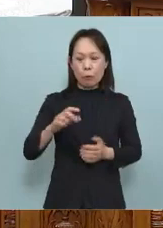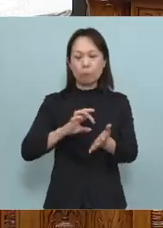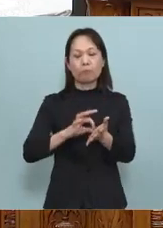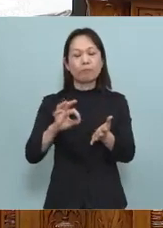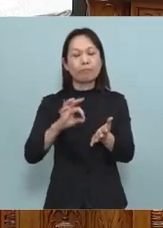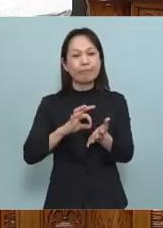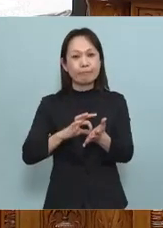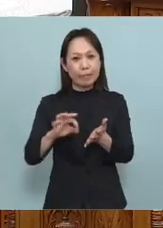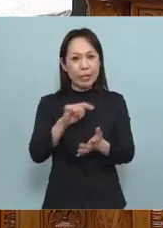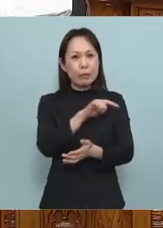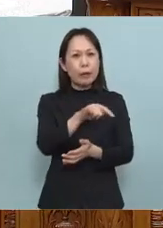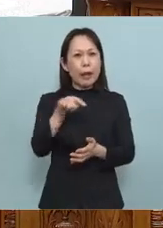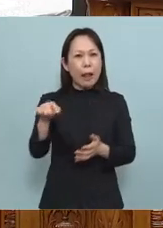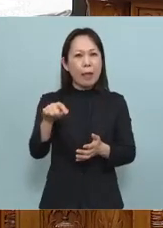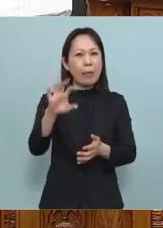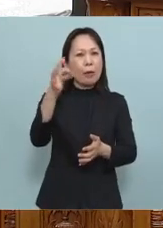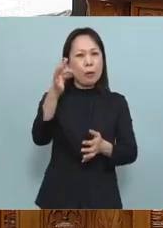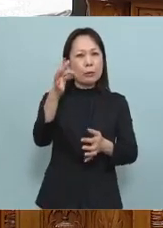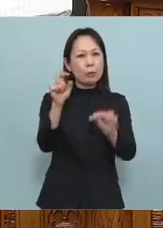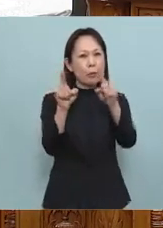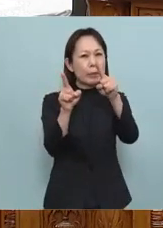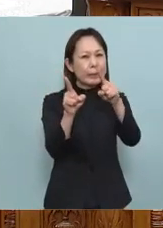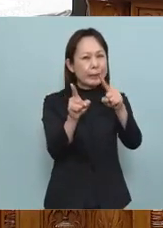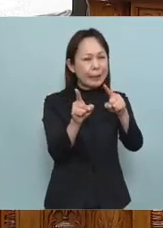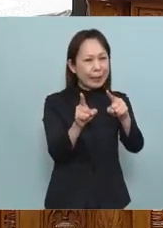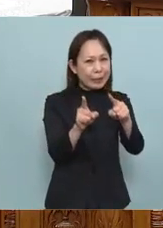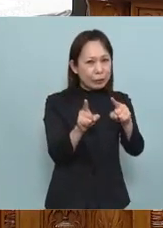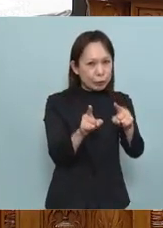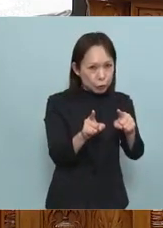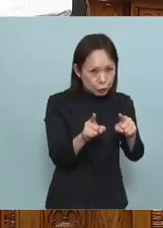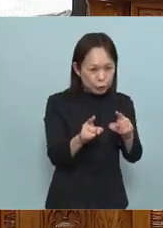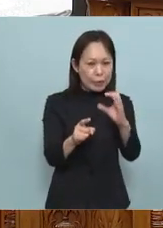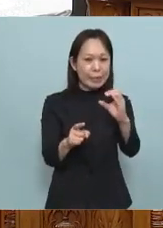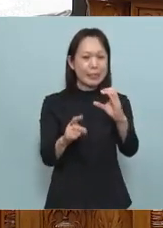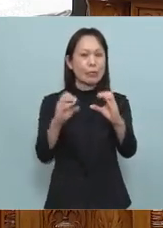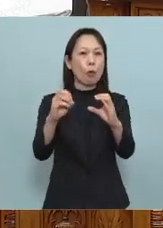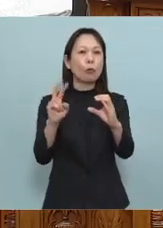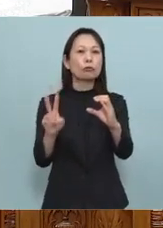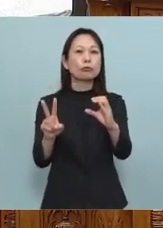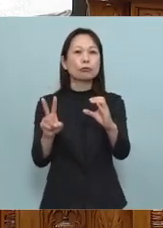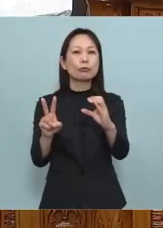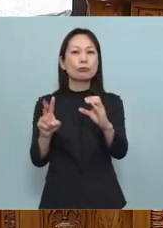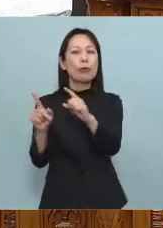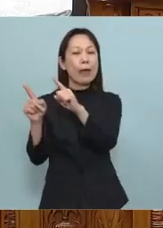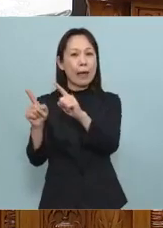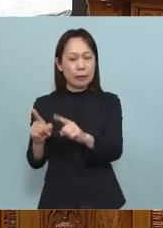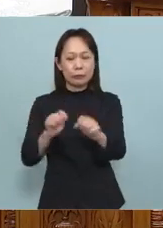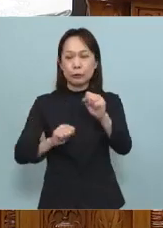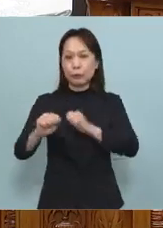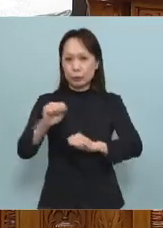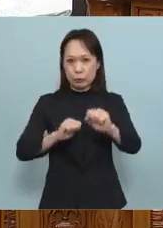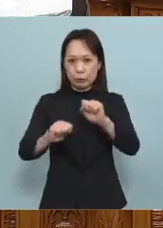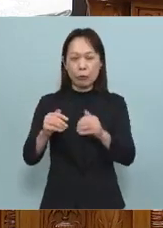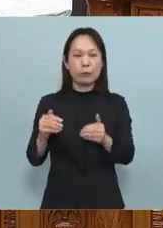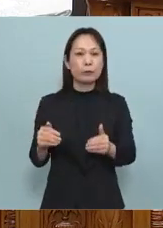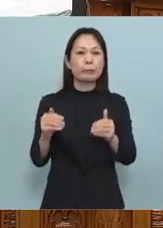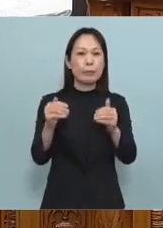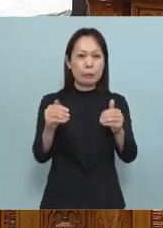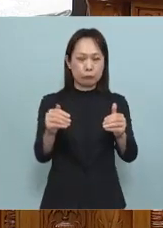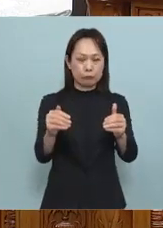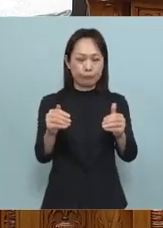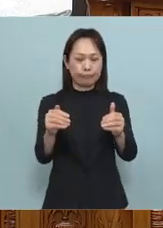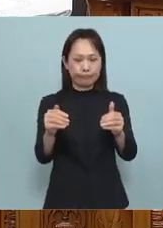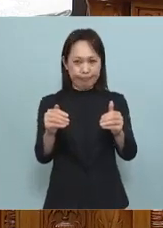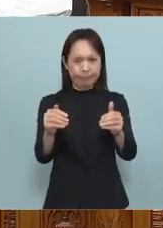して、それらのコストを引き下げつつ、脱炭素型の火力に置き換える取り組みを推進するなど、我が国として